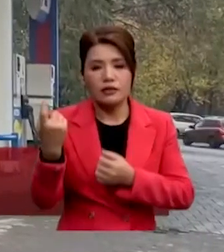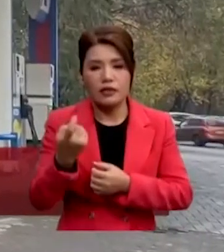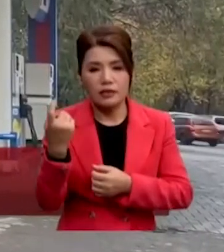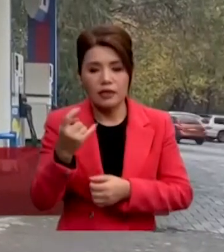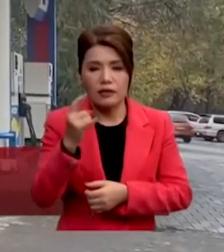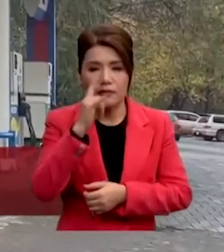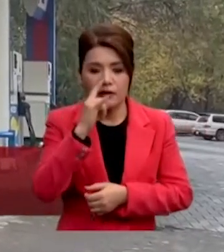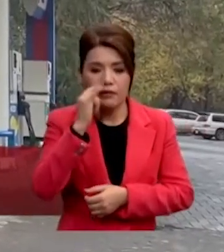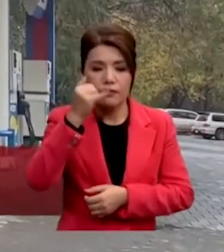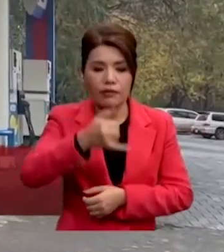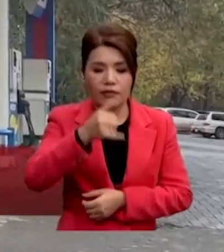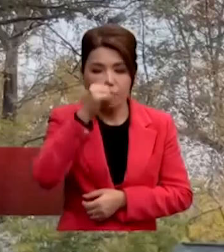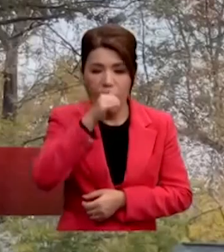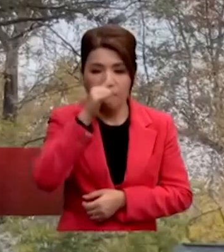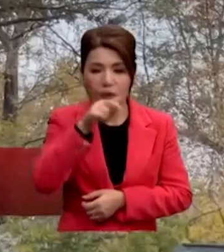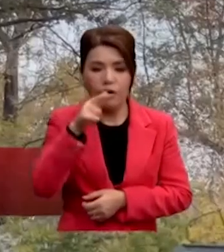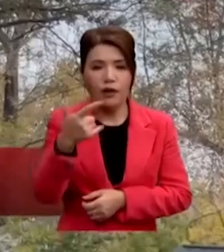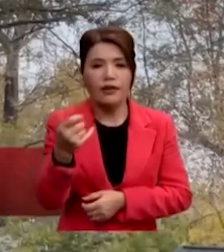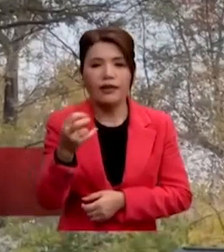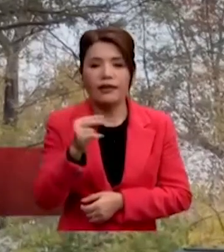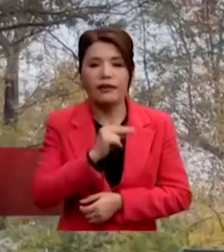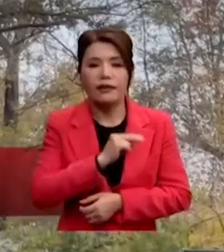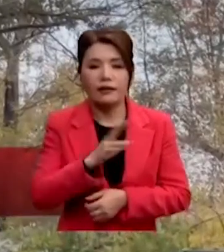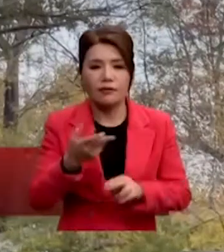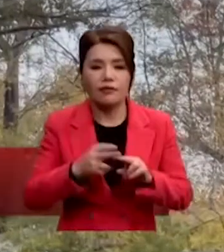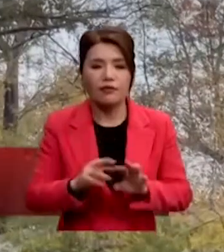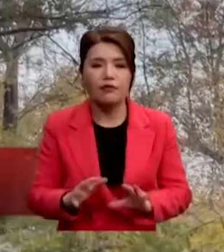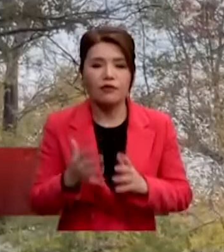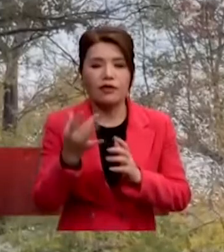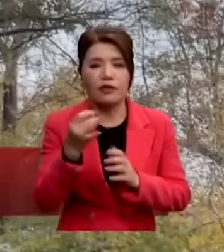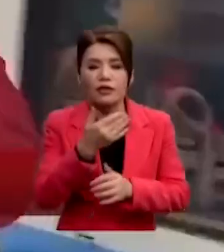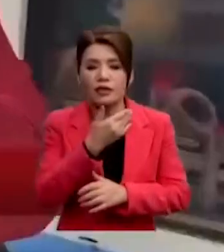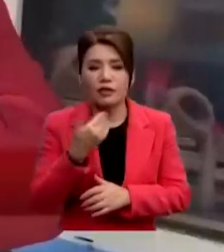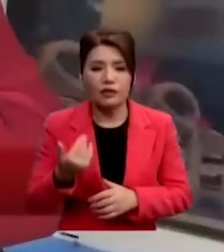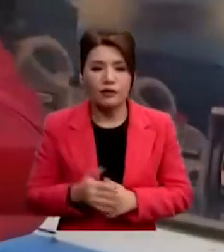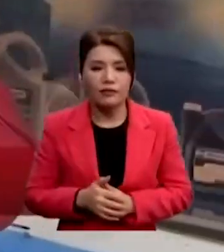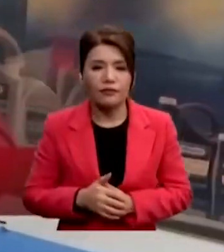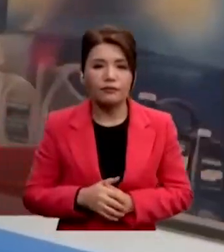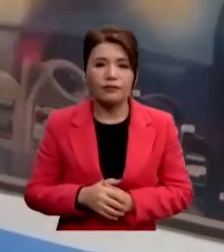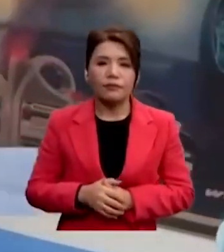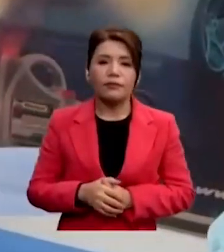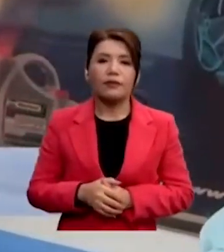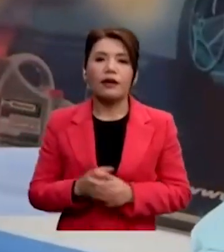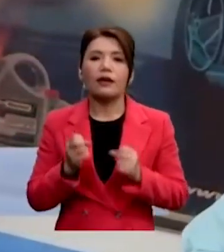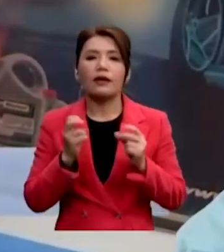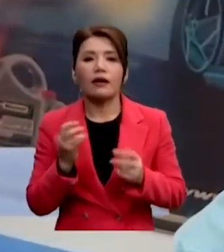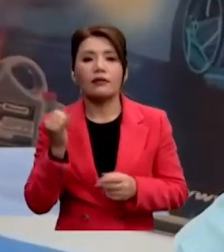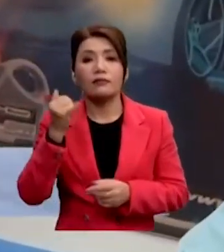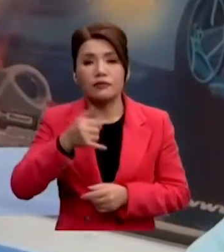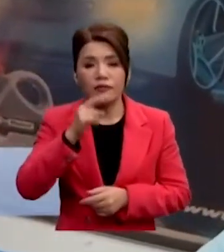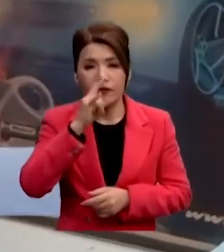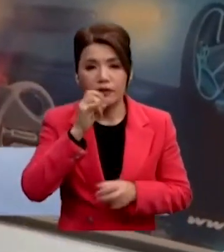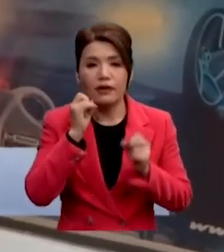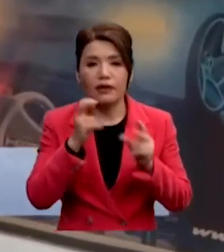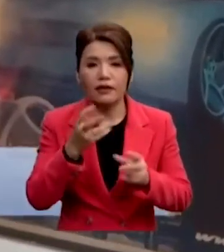что большая часть заправок не имеет генераторов на случай отключения электричества. А как мы можем заправить, если света